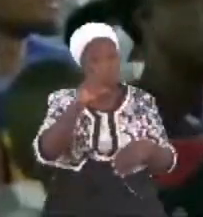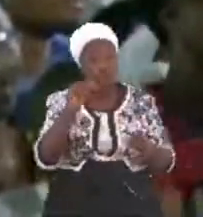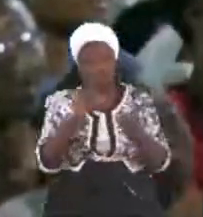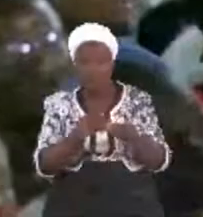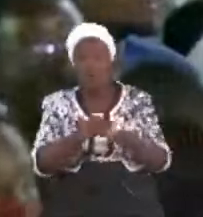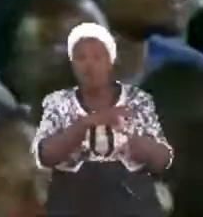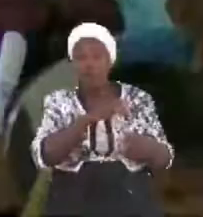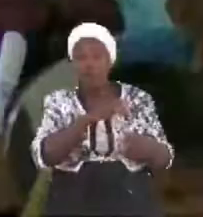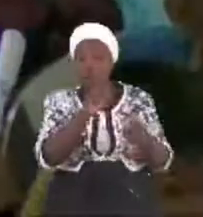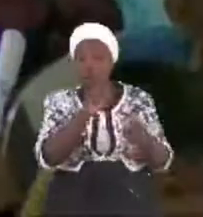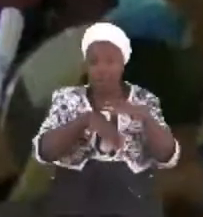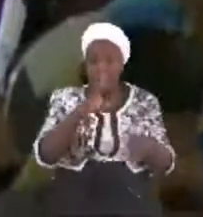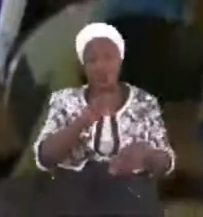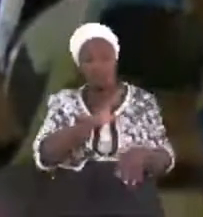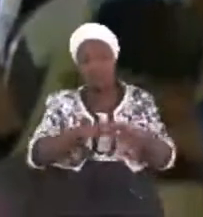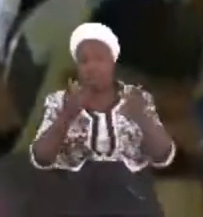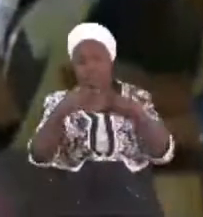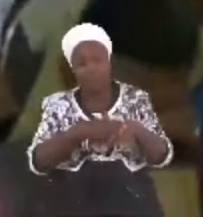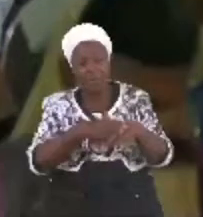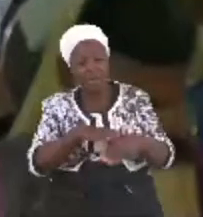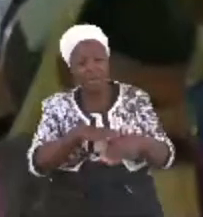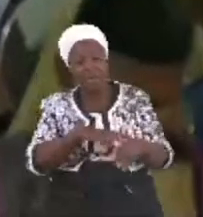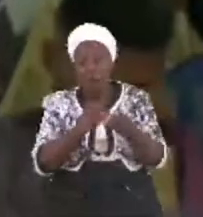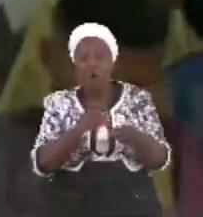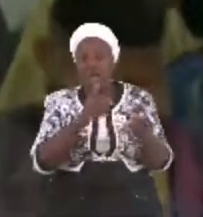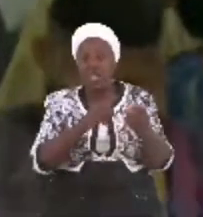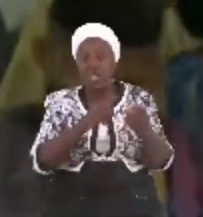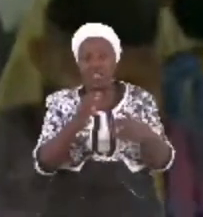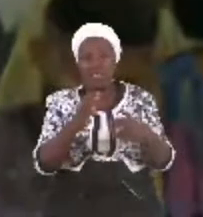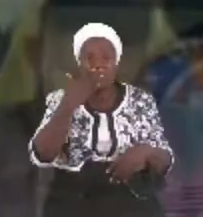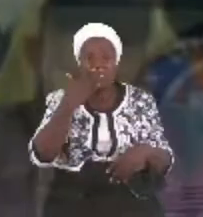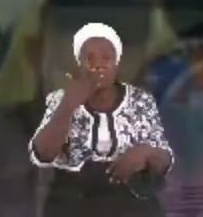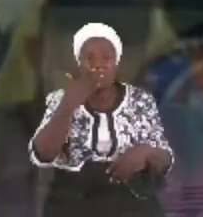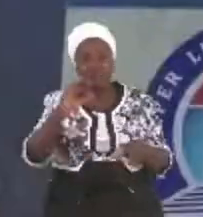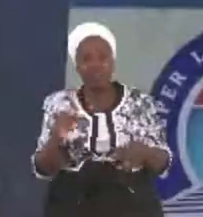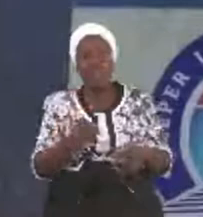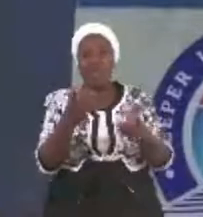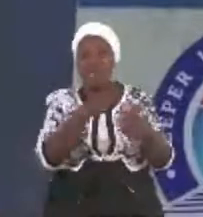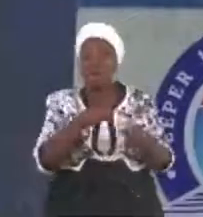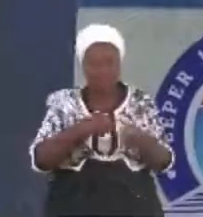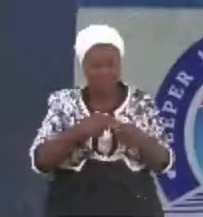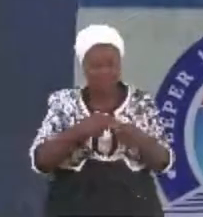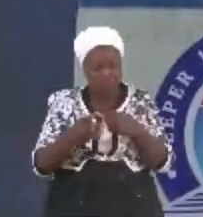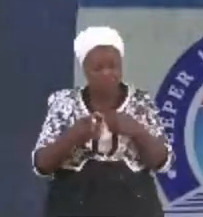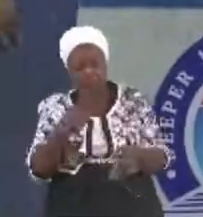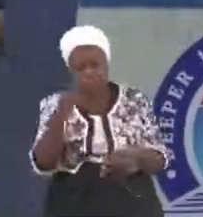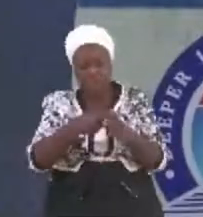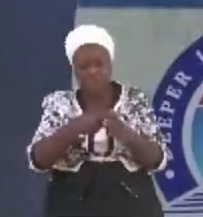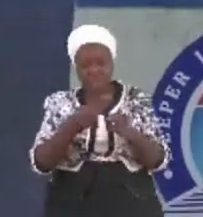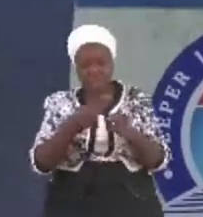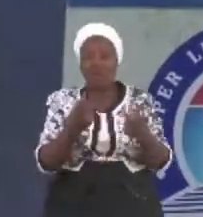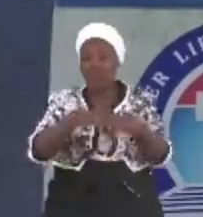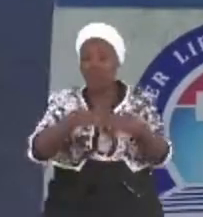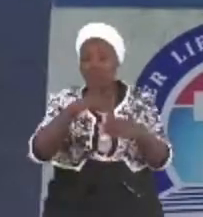ne reviendra plus. Les puissants maléfiques, les mauvais esprits, gris-gris, malédiction, sortez, et